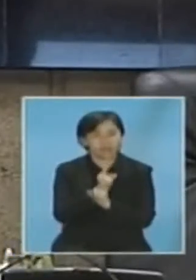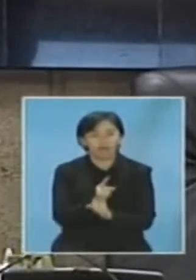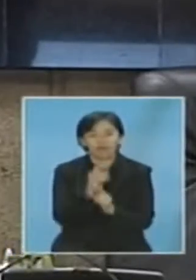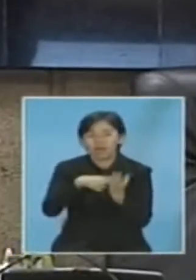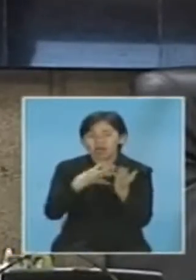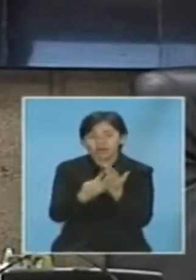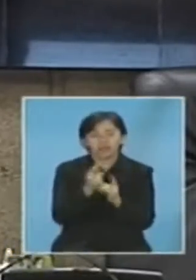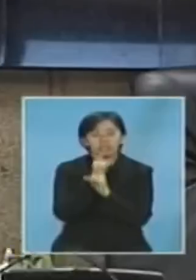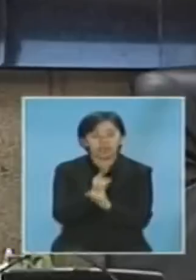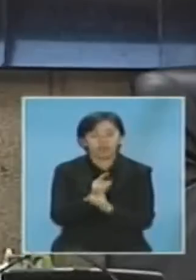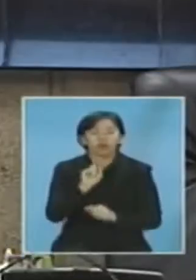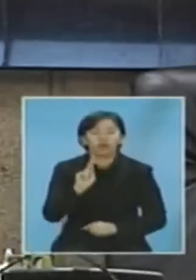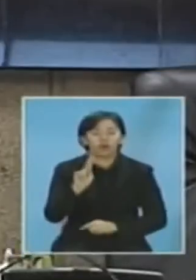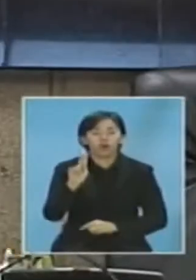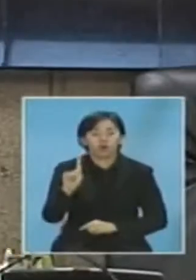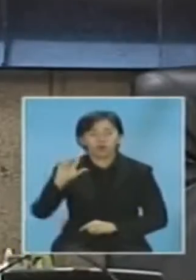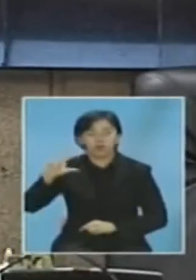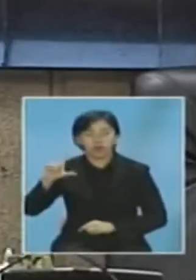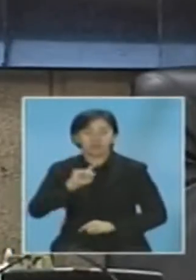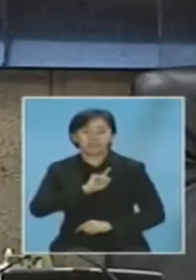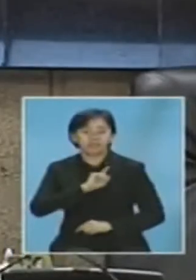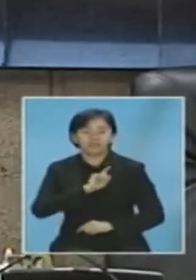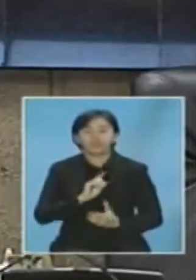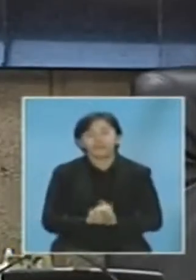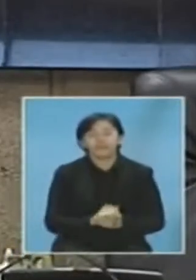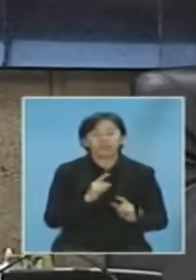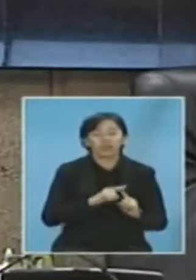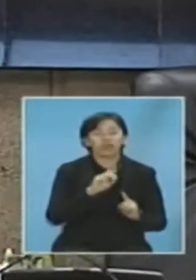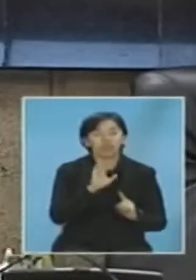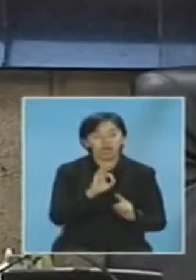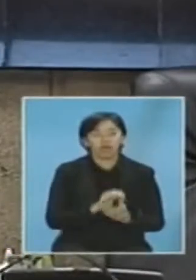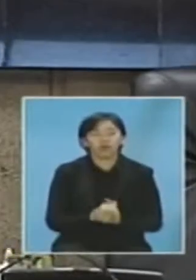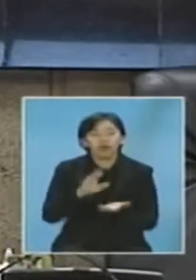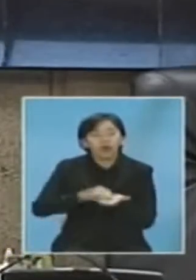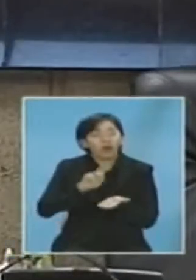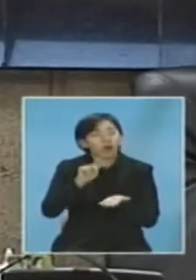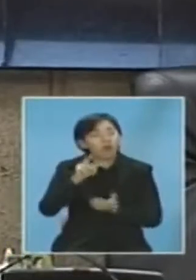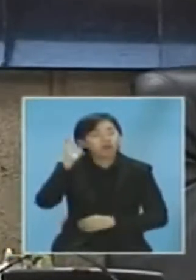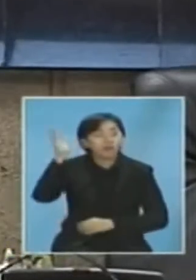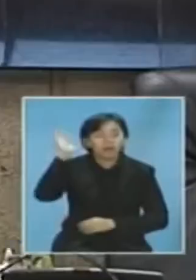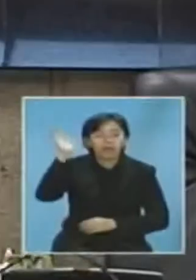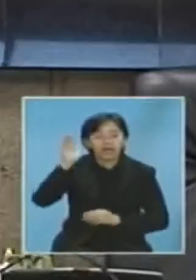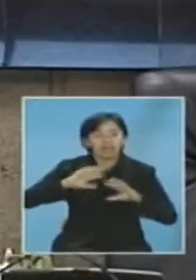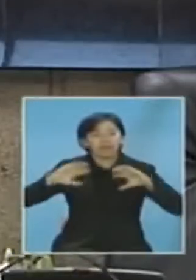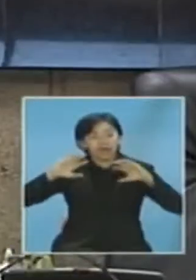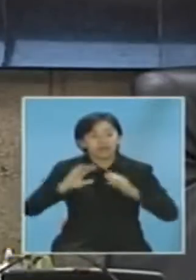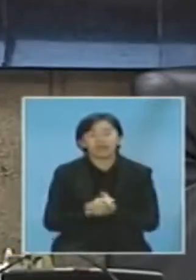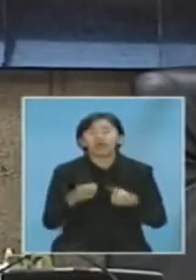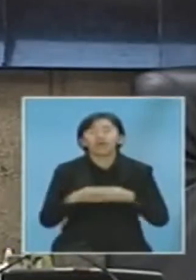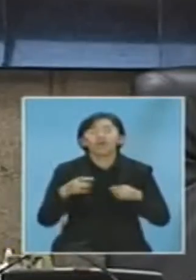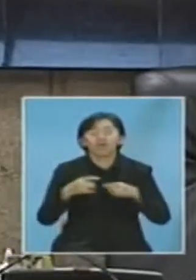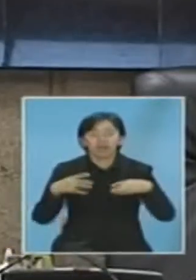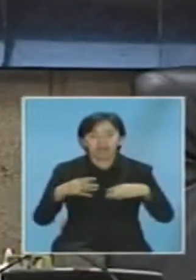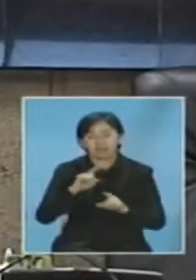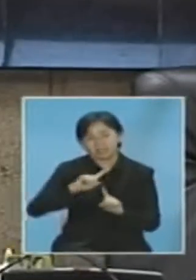นอมาโดยกขช.ค่ะ 9. เกี่ยวกับข้อมูลการอภิปรายไม่ไว้วางใจรัฐบาลโดยฝ่ายค้าน